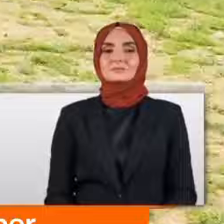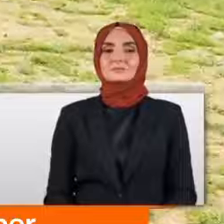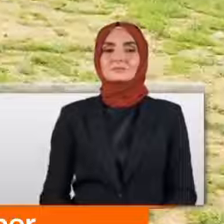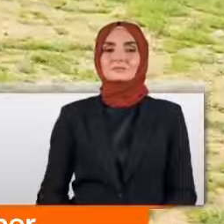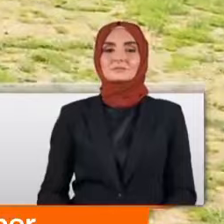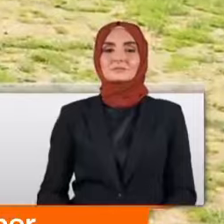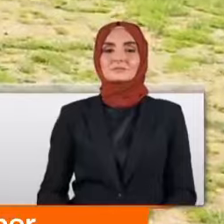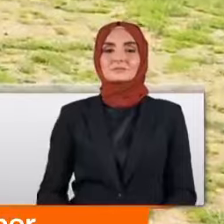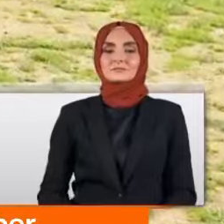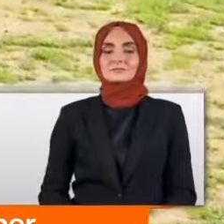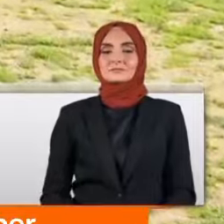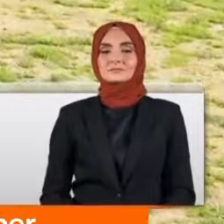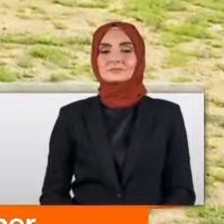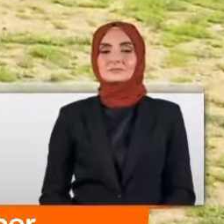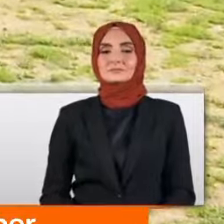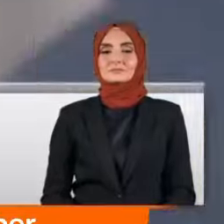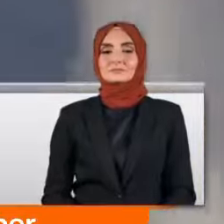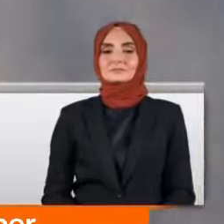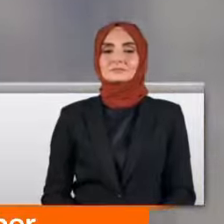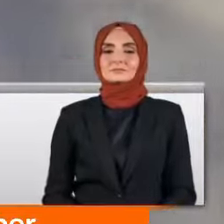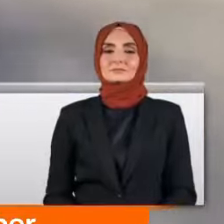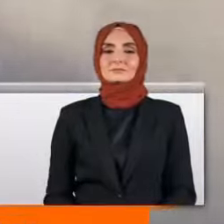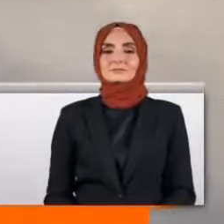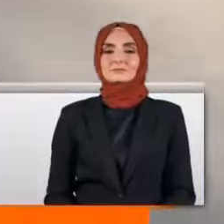çeşitleri. İnanılmaz yiyeceğiz. Şaşkınız ama bunun tadını çıkartıyoruz.